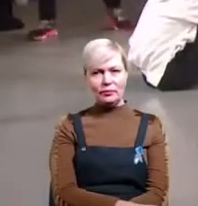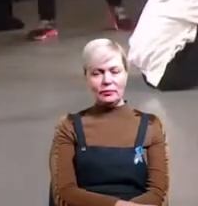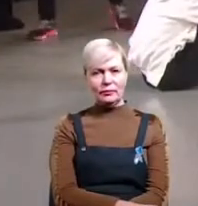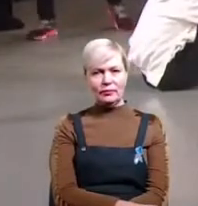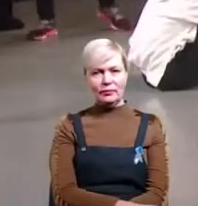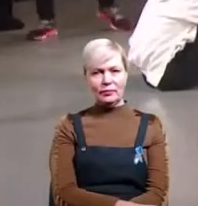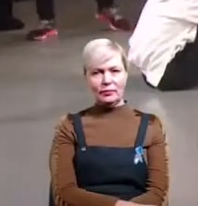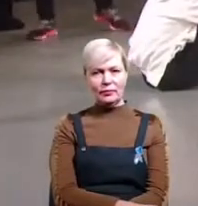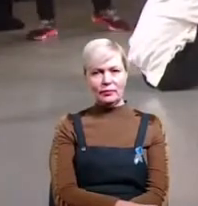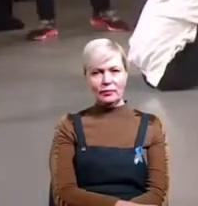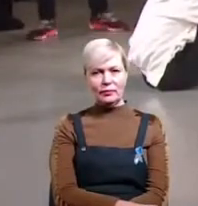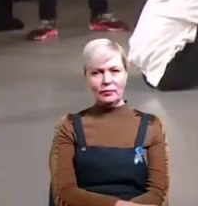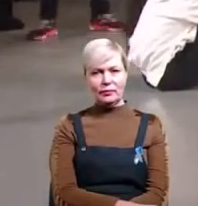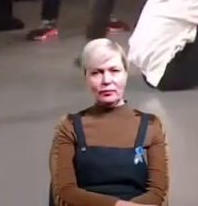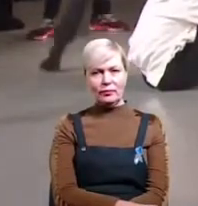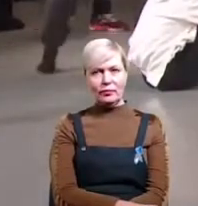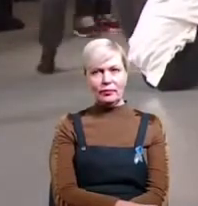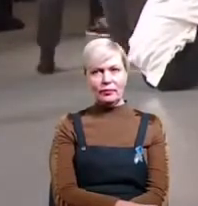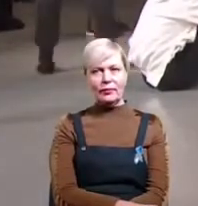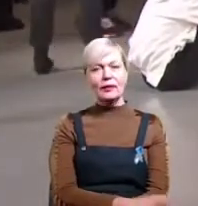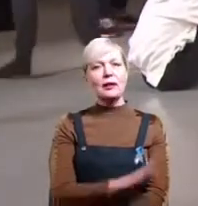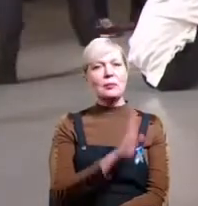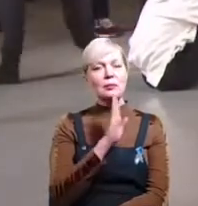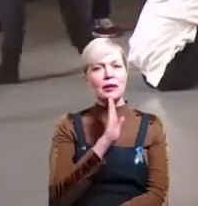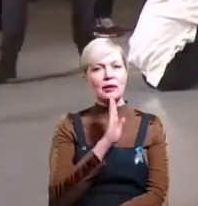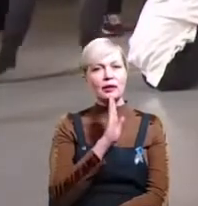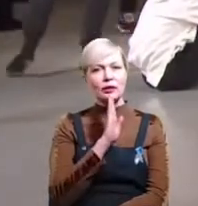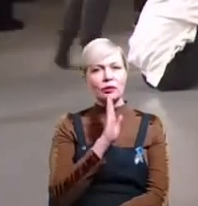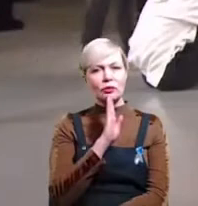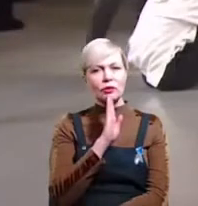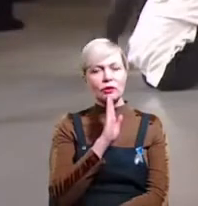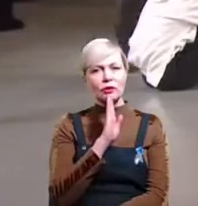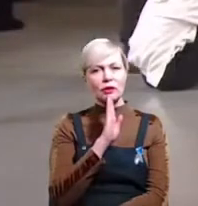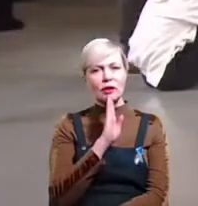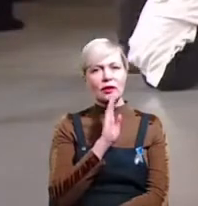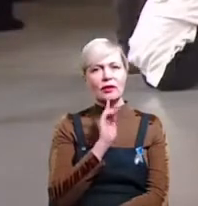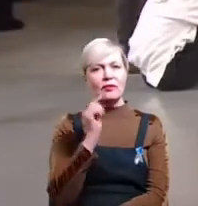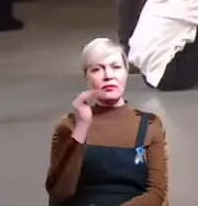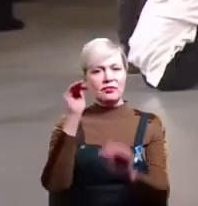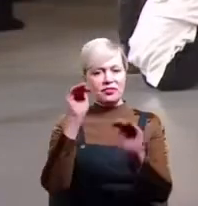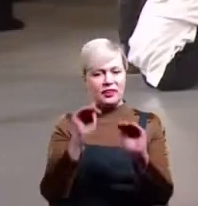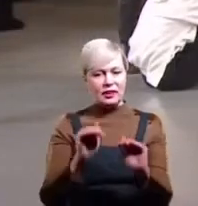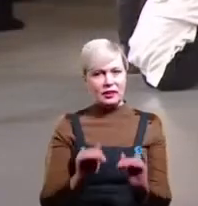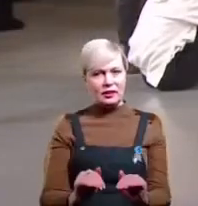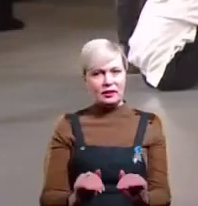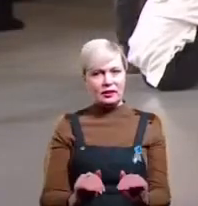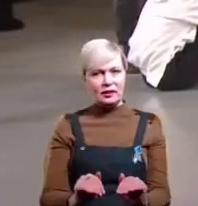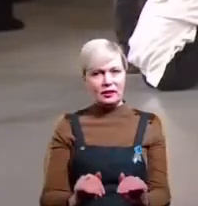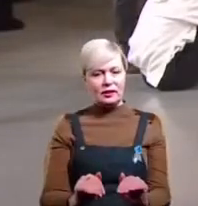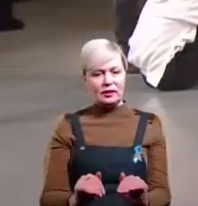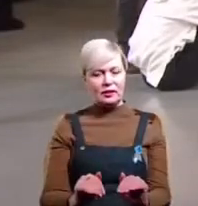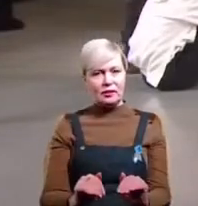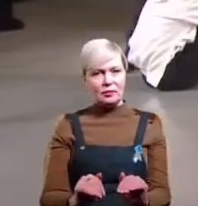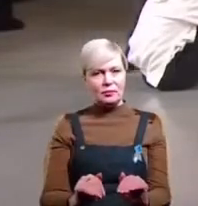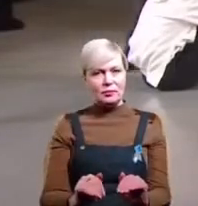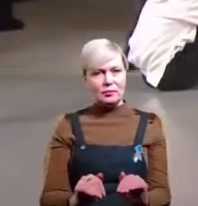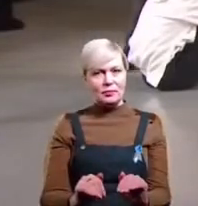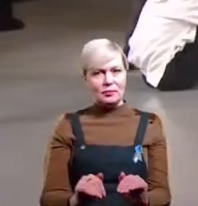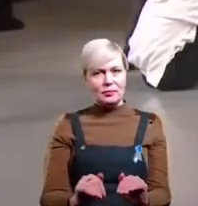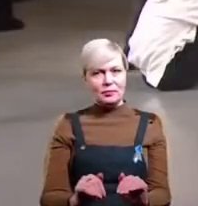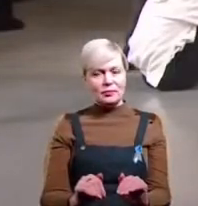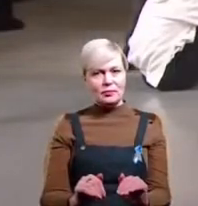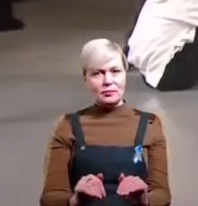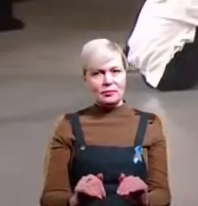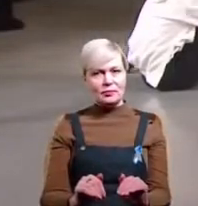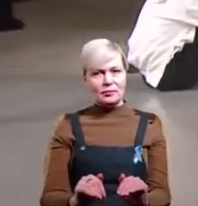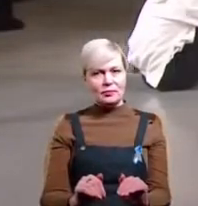Партнерша уходит вниз, правильно? Ты уходишь вниз. Раз, положил,